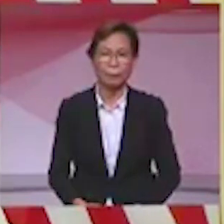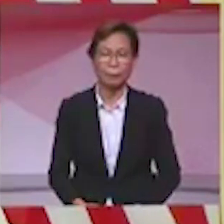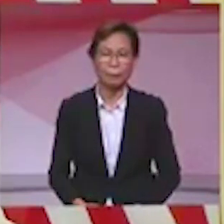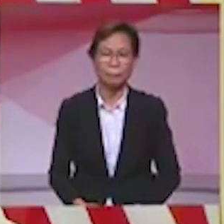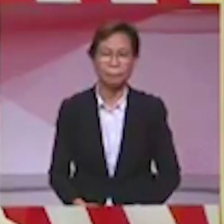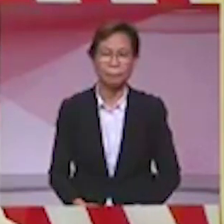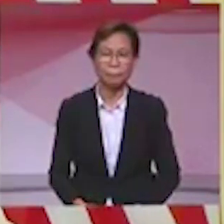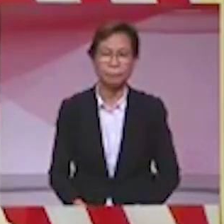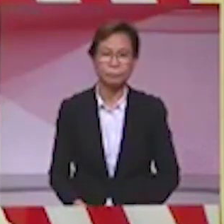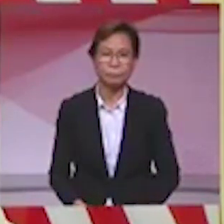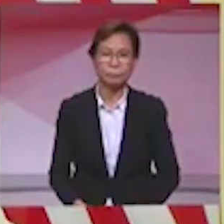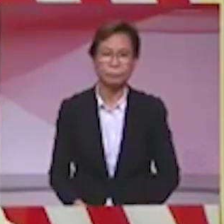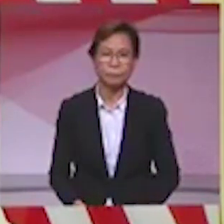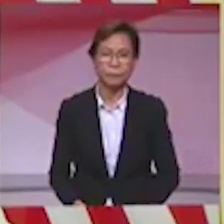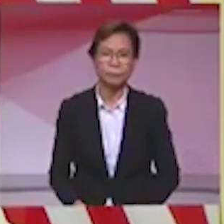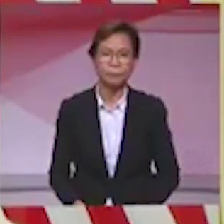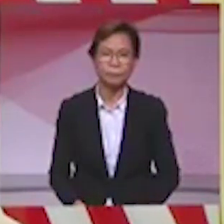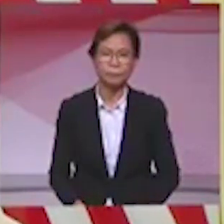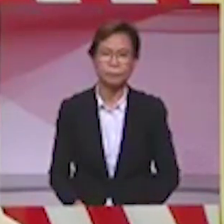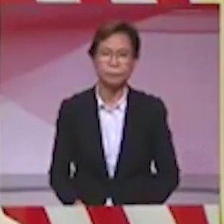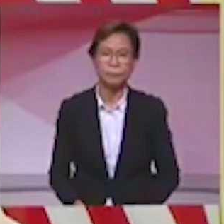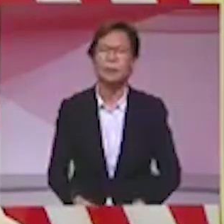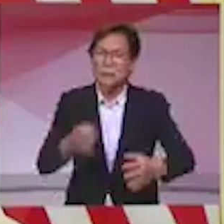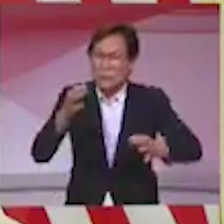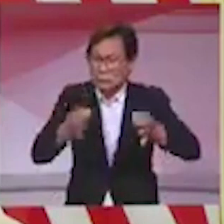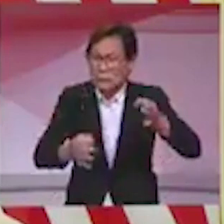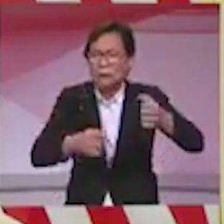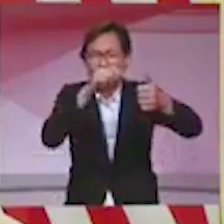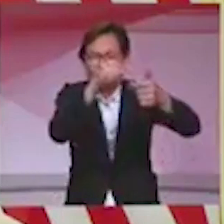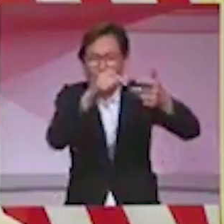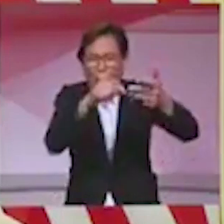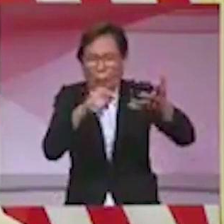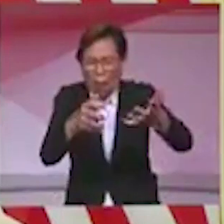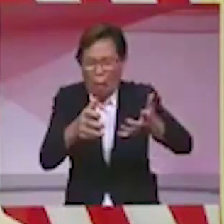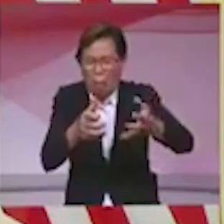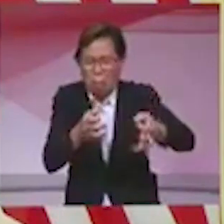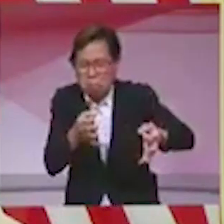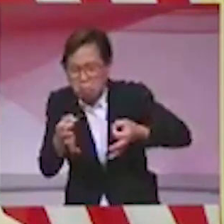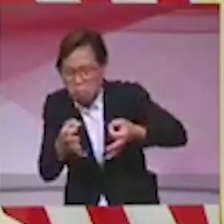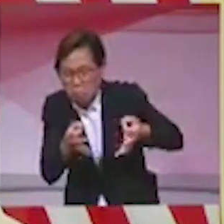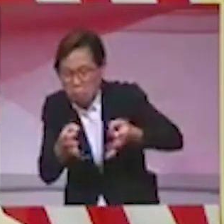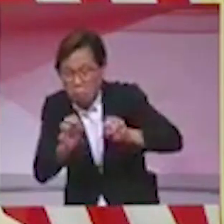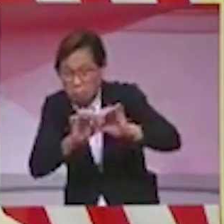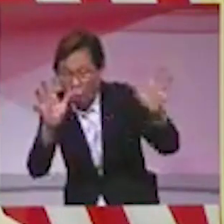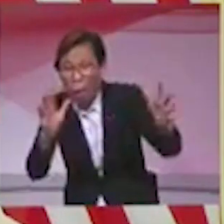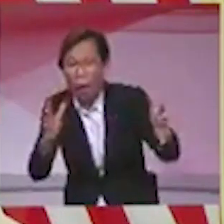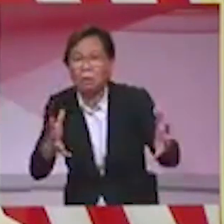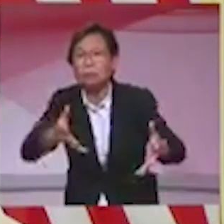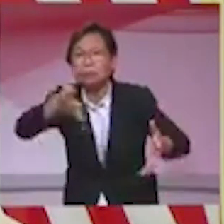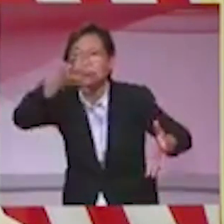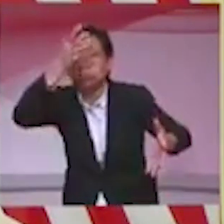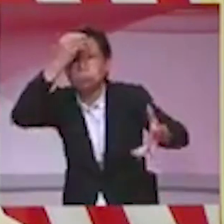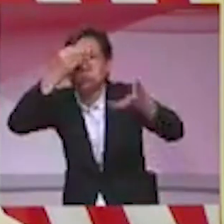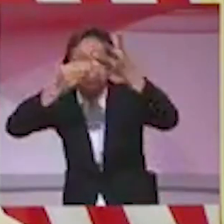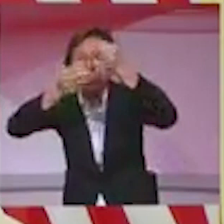Hai Cup kado yang perlu diperjelas kan yang perlu ndak mendapatkan makluman dengan